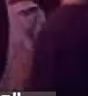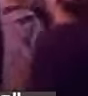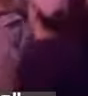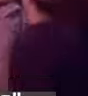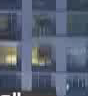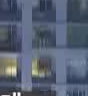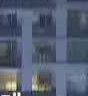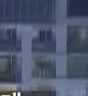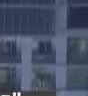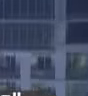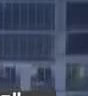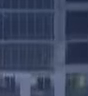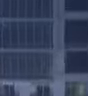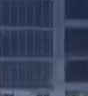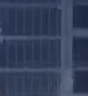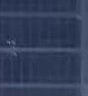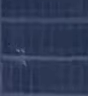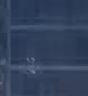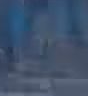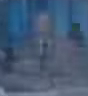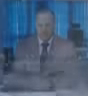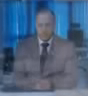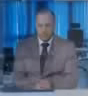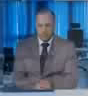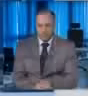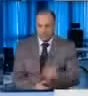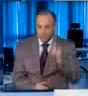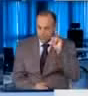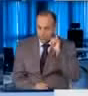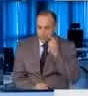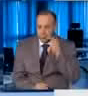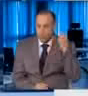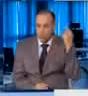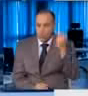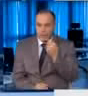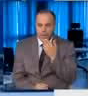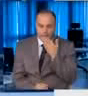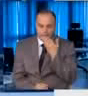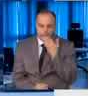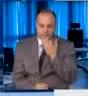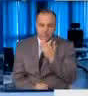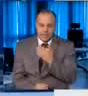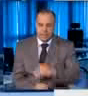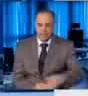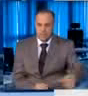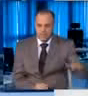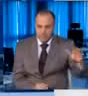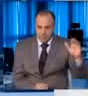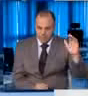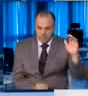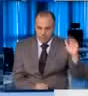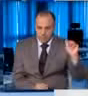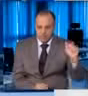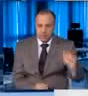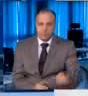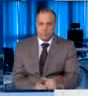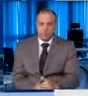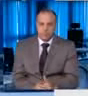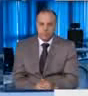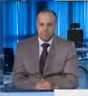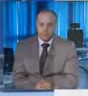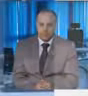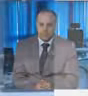بعض المدن. في الختام لكم منا أجمل تحيات قسم الأخبار، إلى اللقاء.